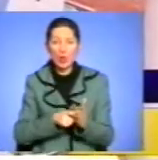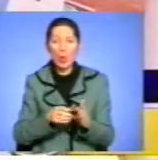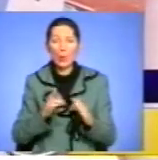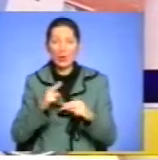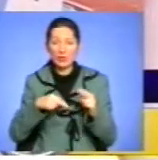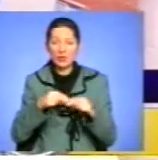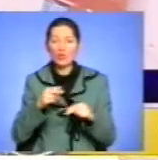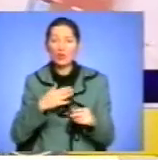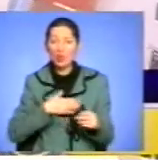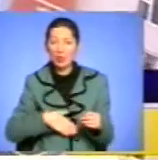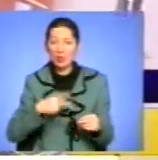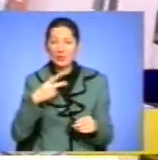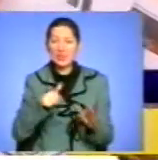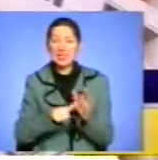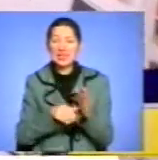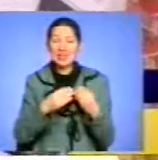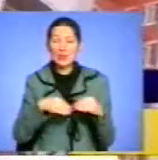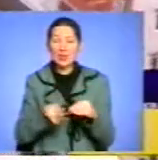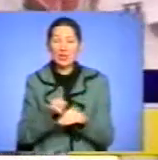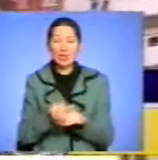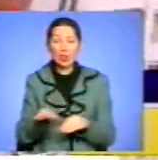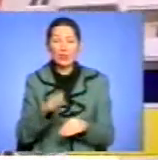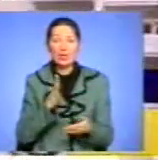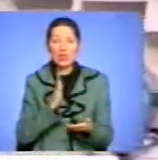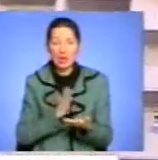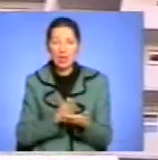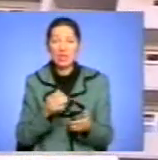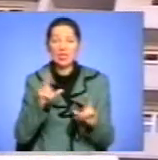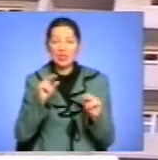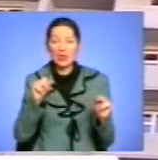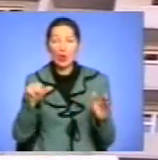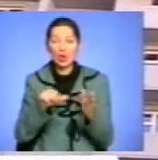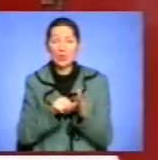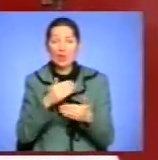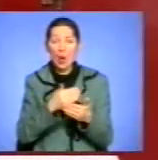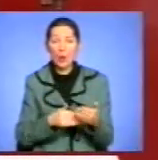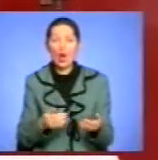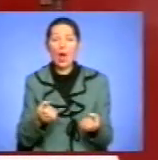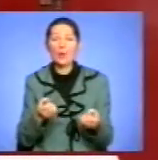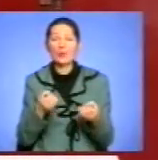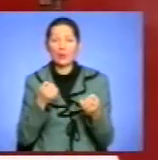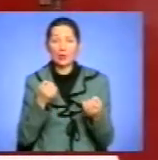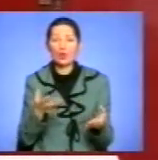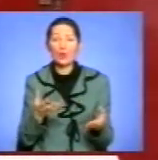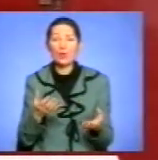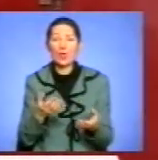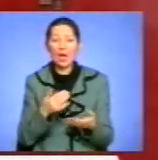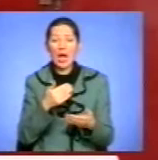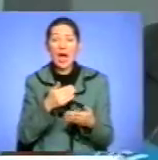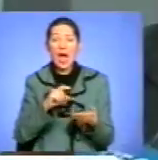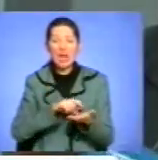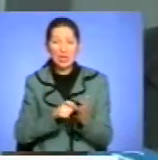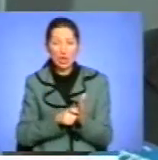задоволені. 26 сімей на Тернопільщині стали щасливими учасниками програми «Доступне житло», іменованою